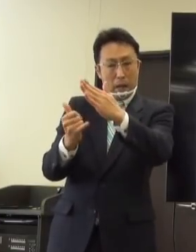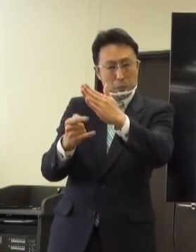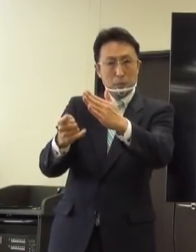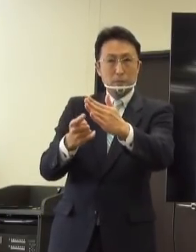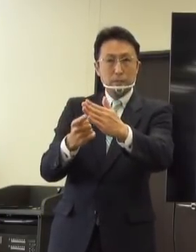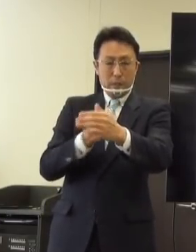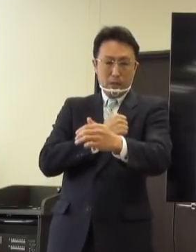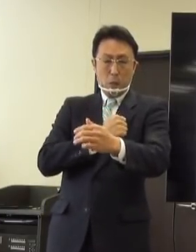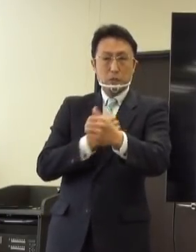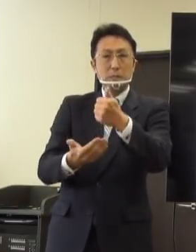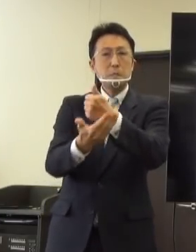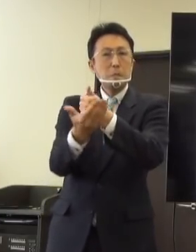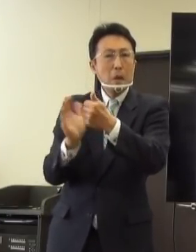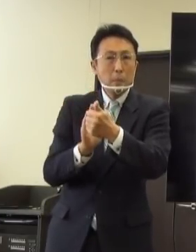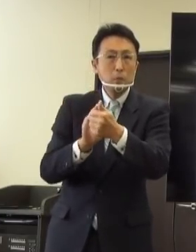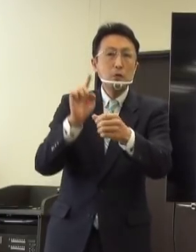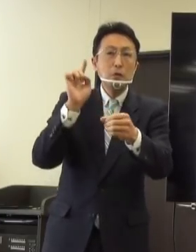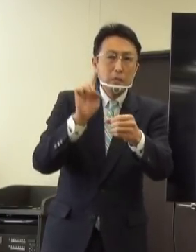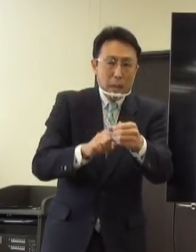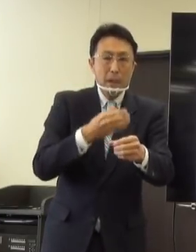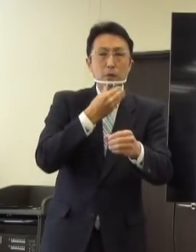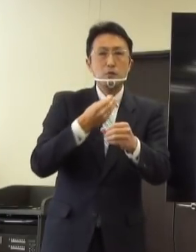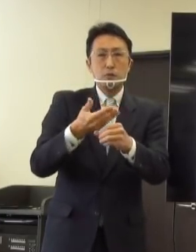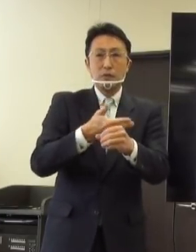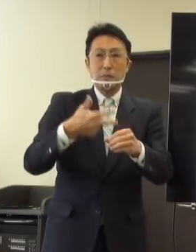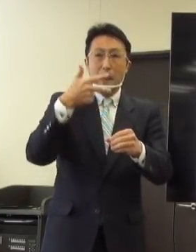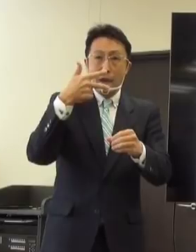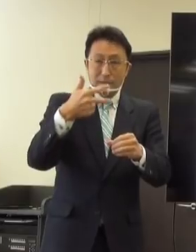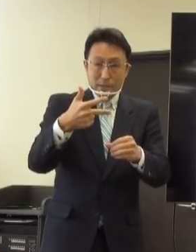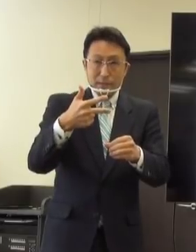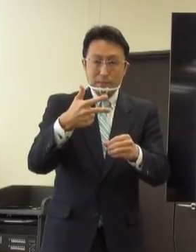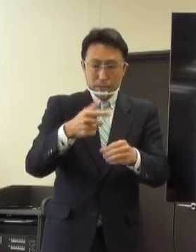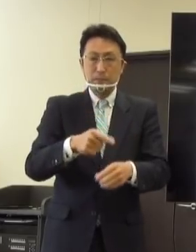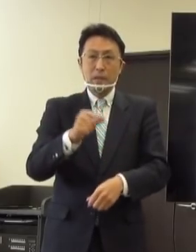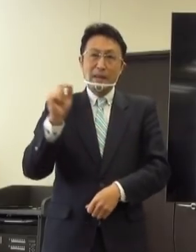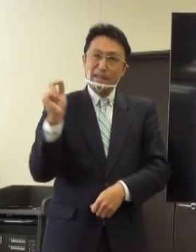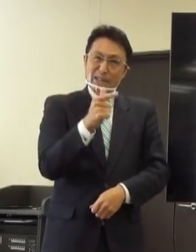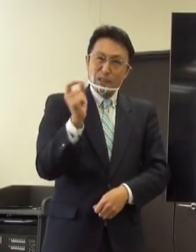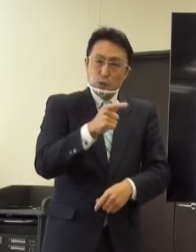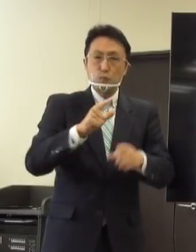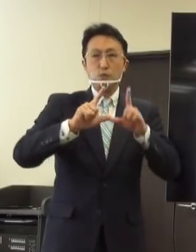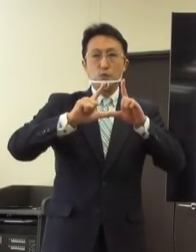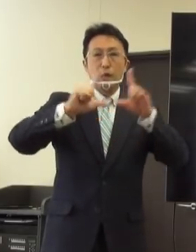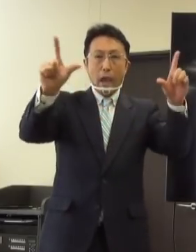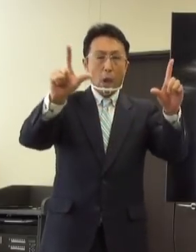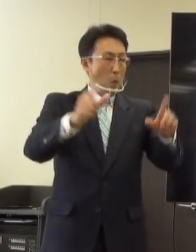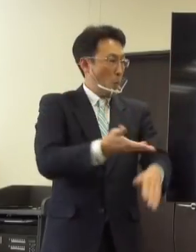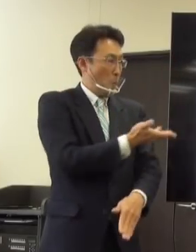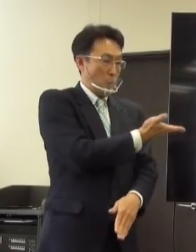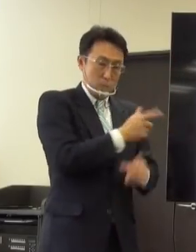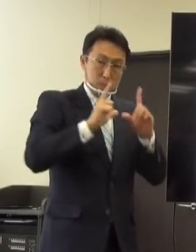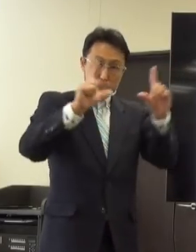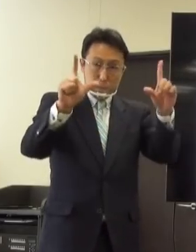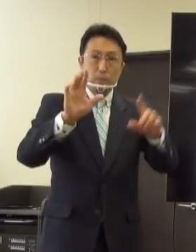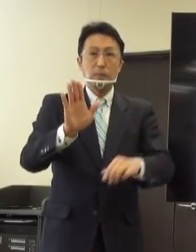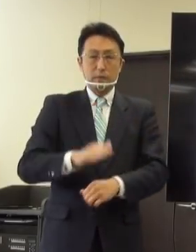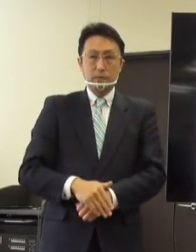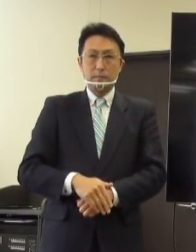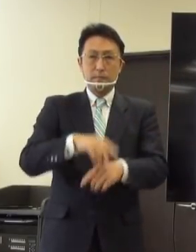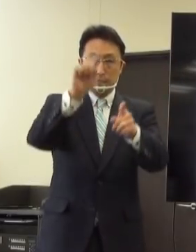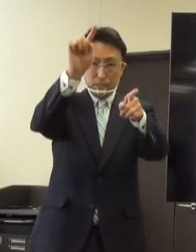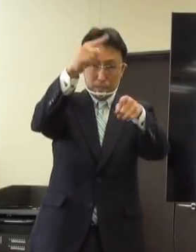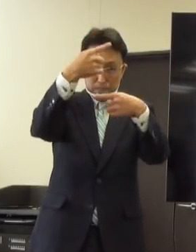ため福島市新型コロナ緊急警報を発令いたします。正月三が日まで